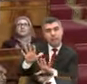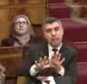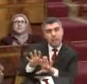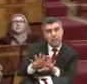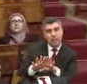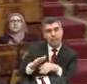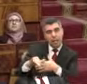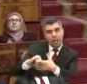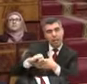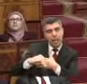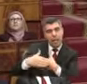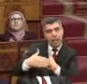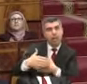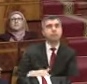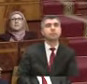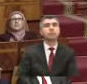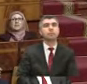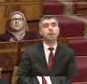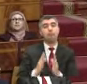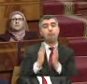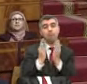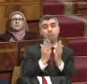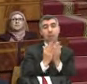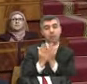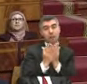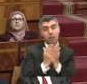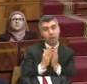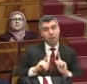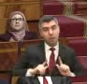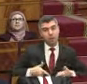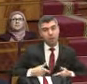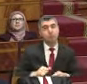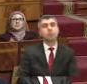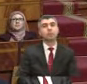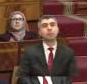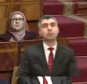وميدلت وطاطا، احداث المدارس